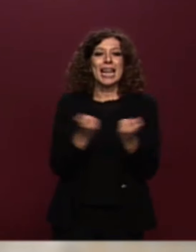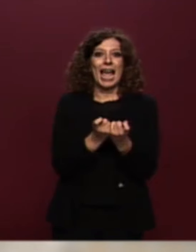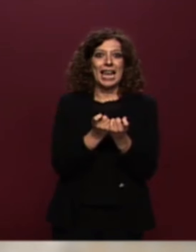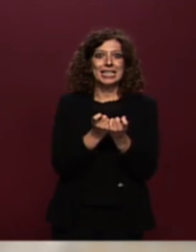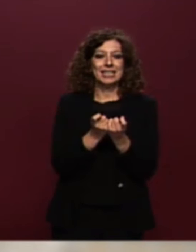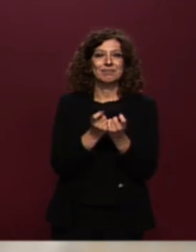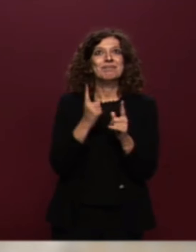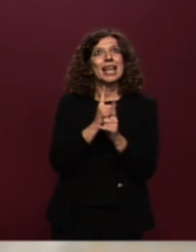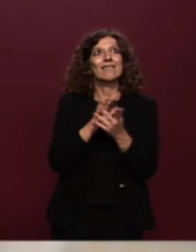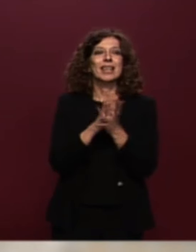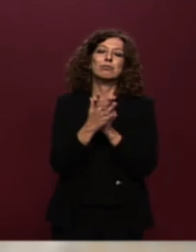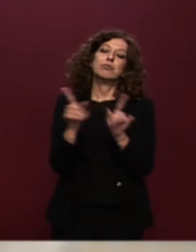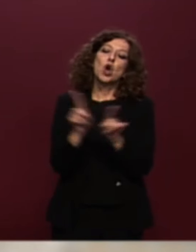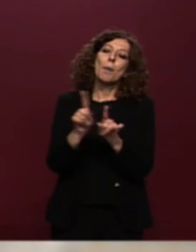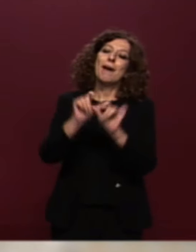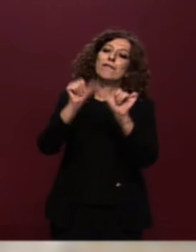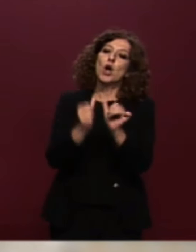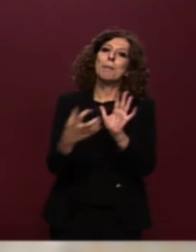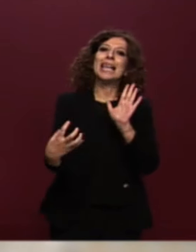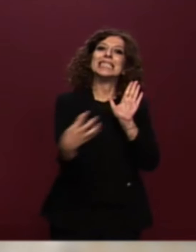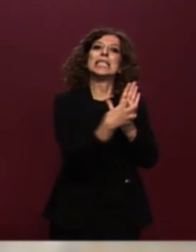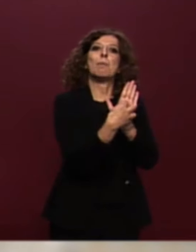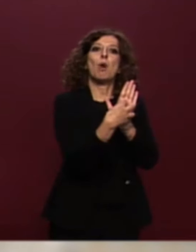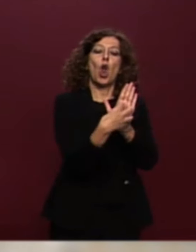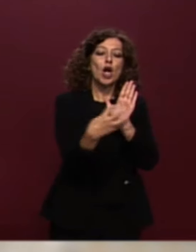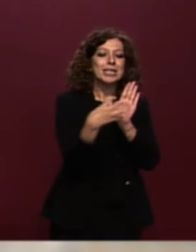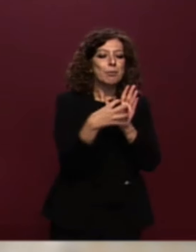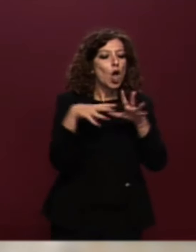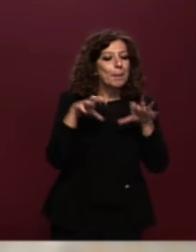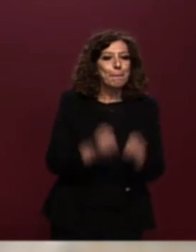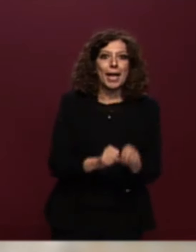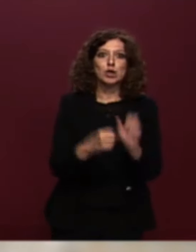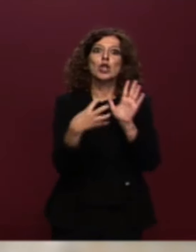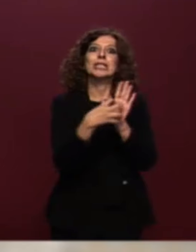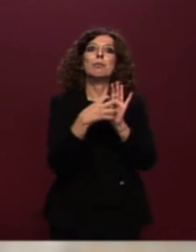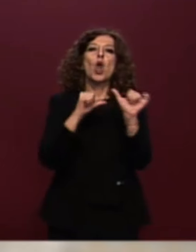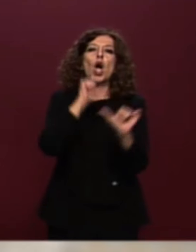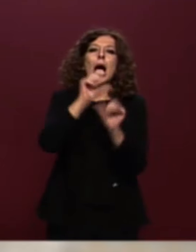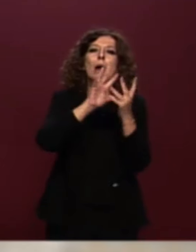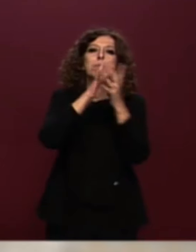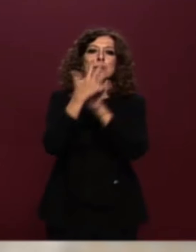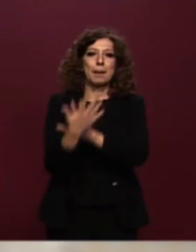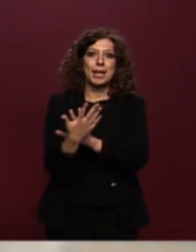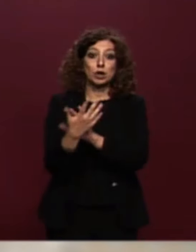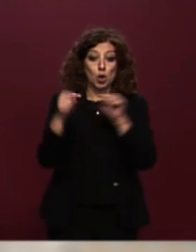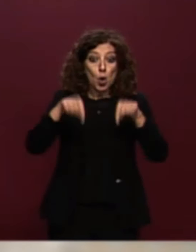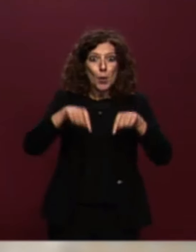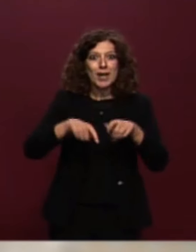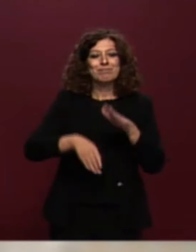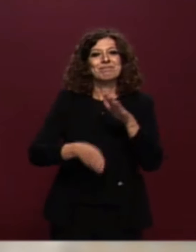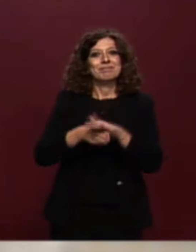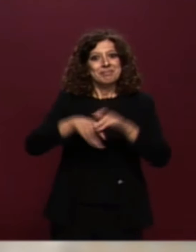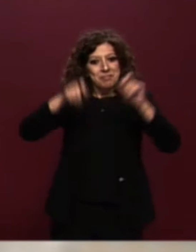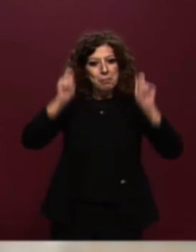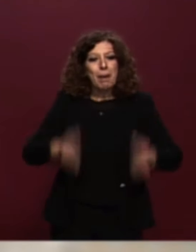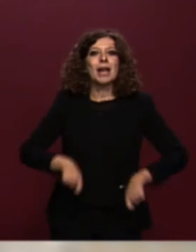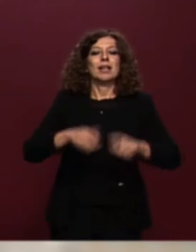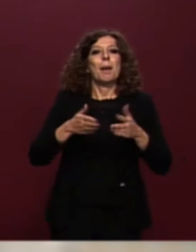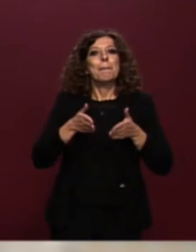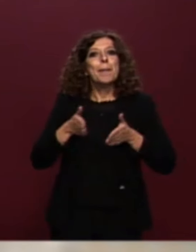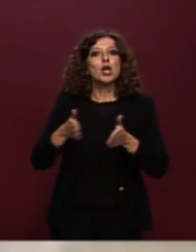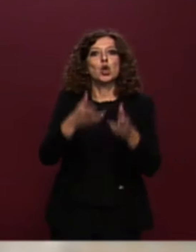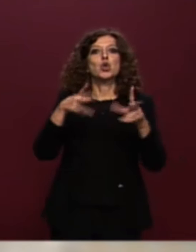un simbolo di impegno e di cambiamento, che da qui parta un percorso nuovo per l'Italia, un percorso